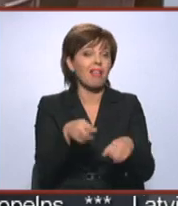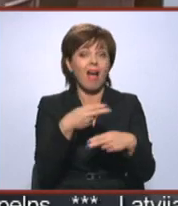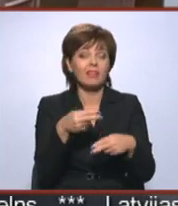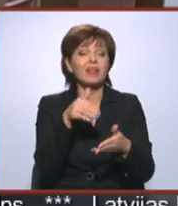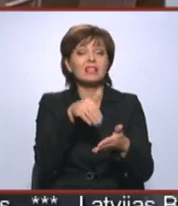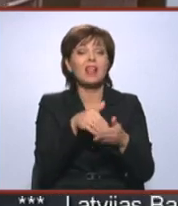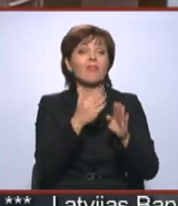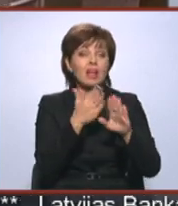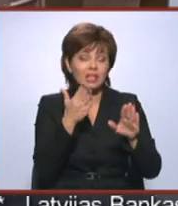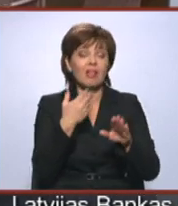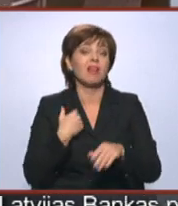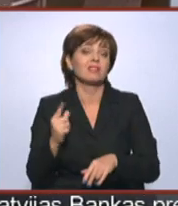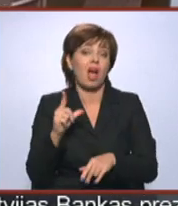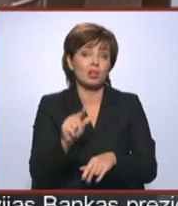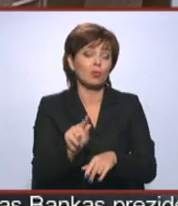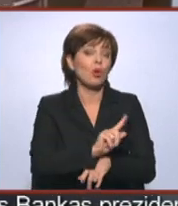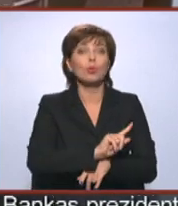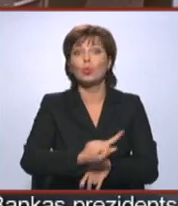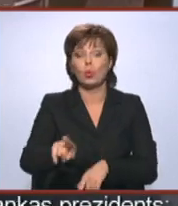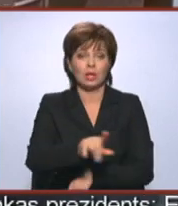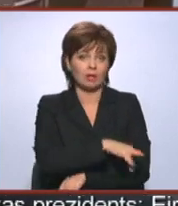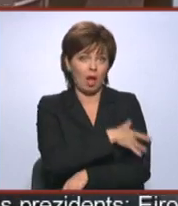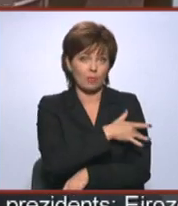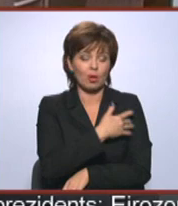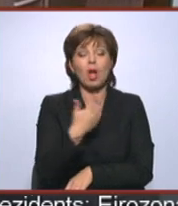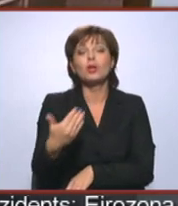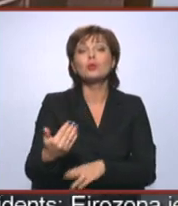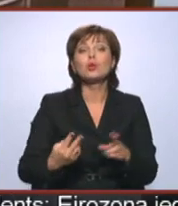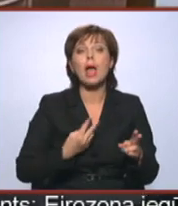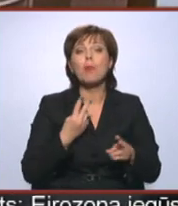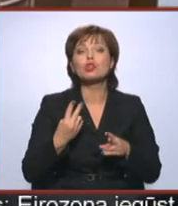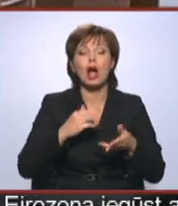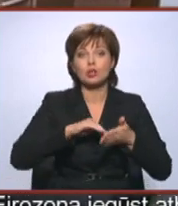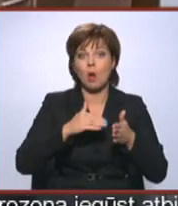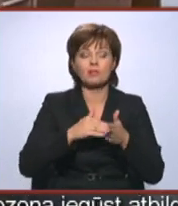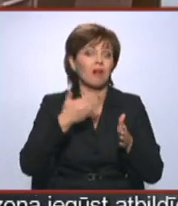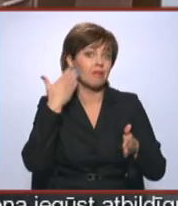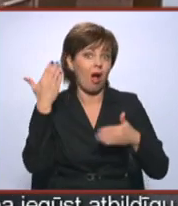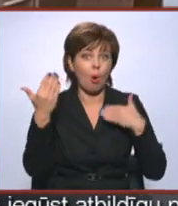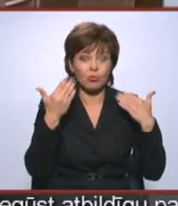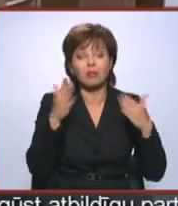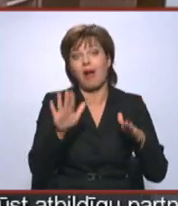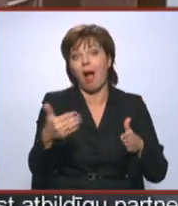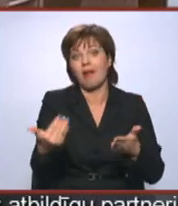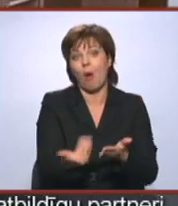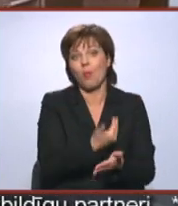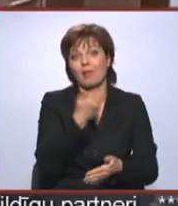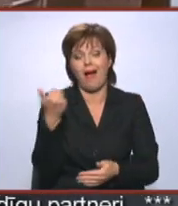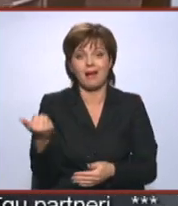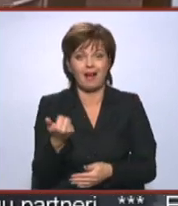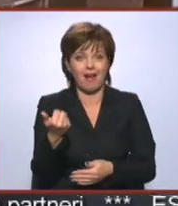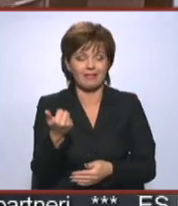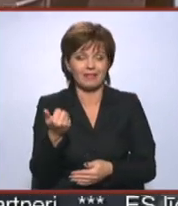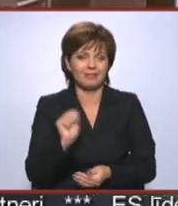rindās, atbraucu un tūlīt arī apkalpoju. Kāds emocionālais noskaņojums? Jautrs, kā jau jaunajā gadā.